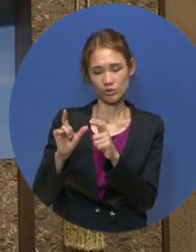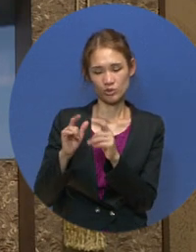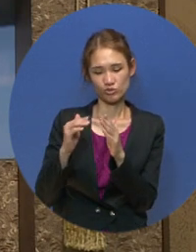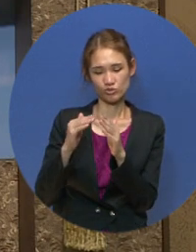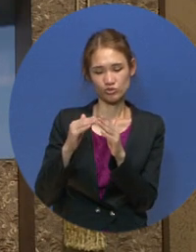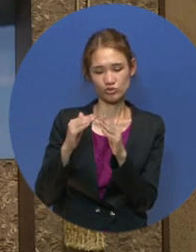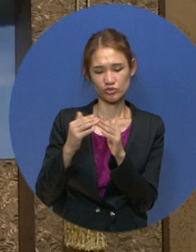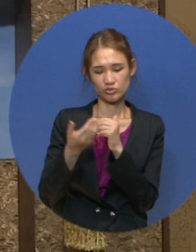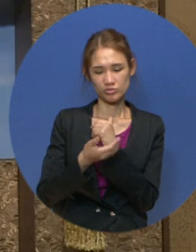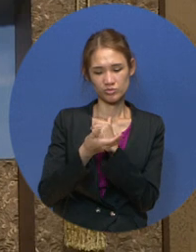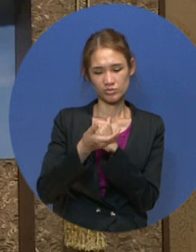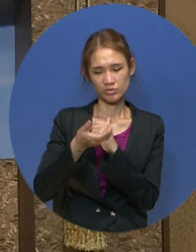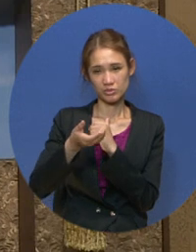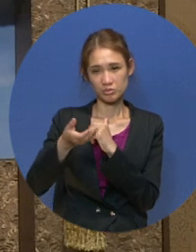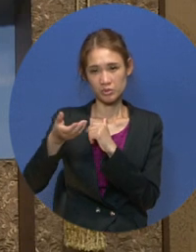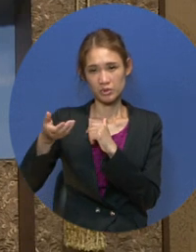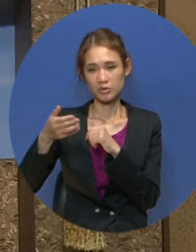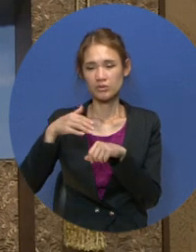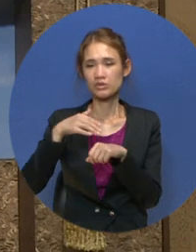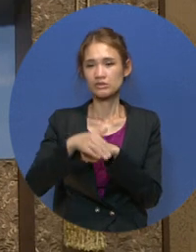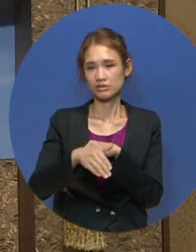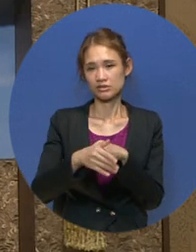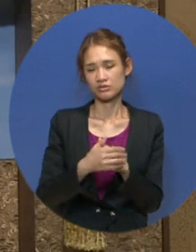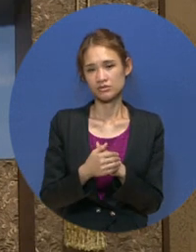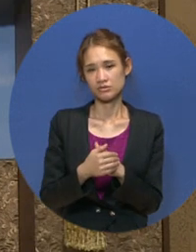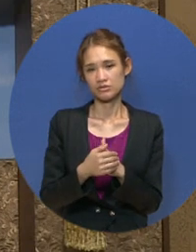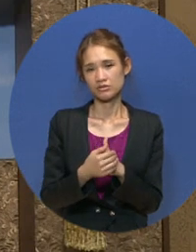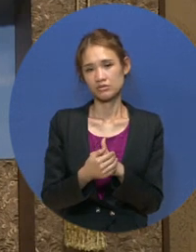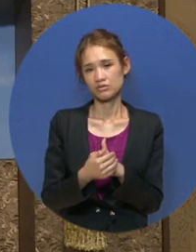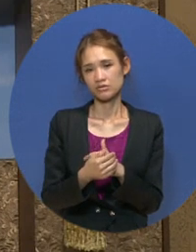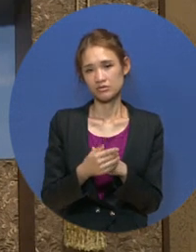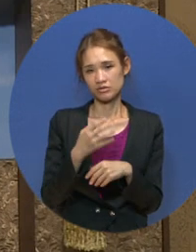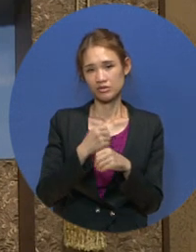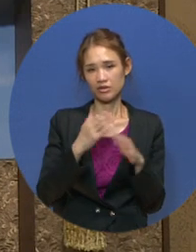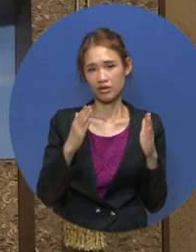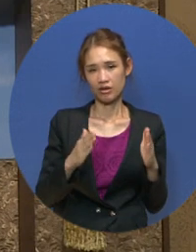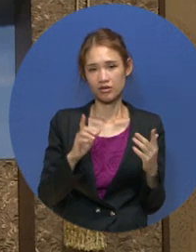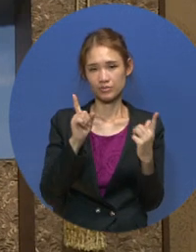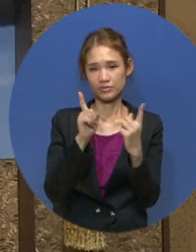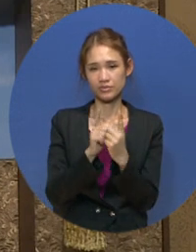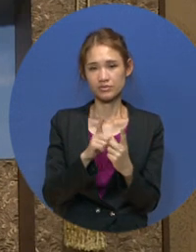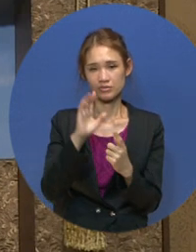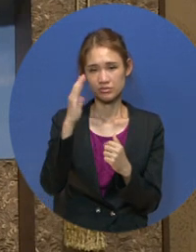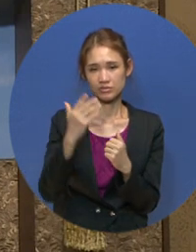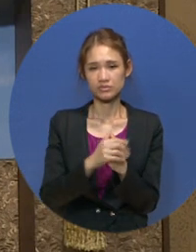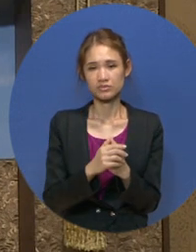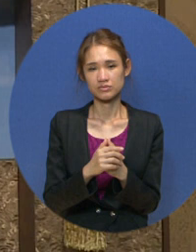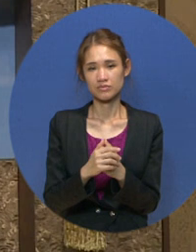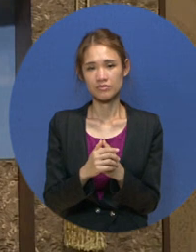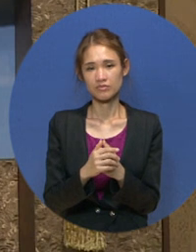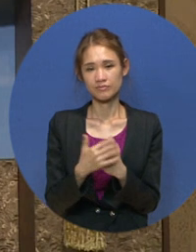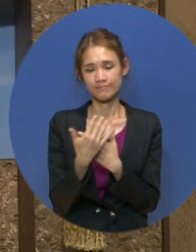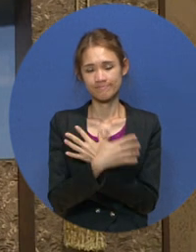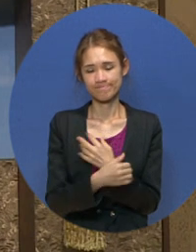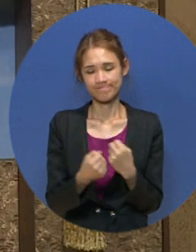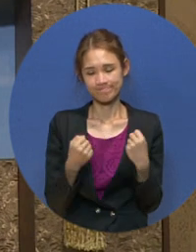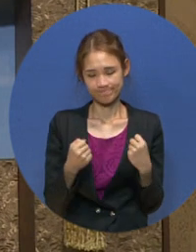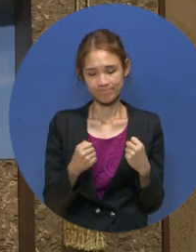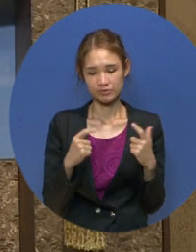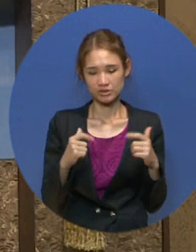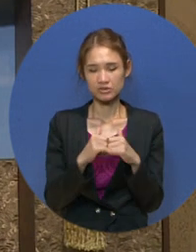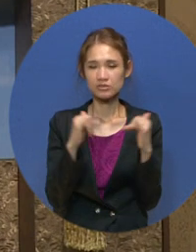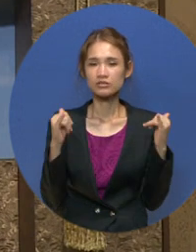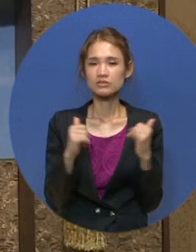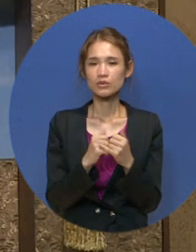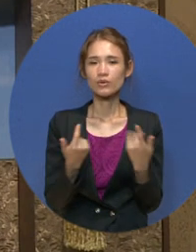외지로 주거지가 옮겨지게 되는 네. 그런 생애 주기를 맞이하게 됩니다. 그래서 좀 건강하게 지역사회와